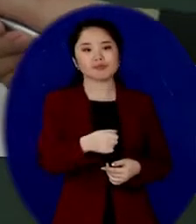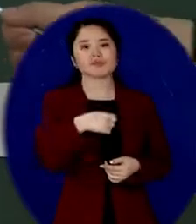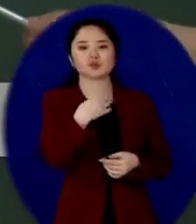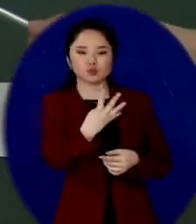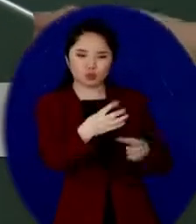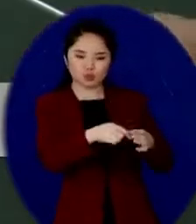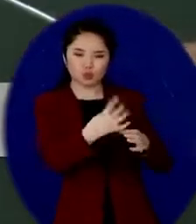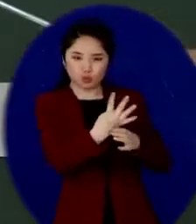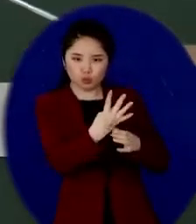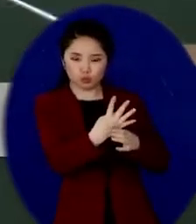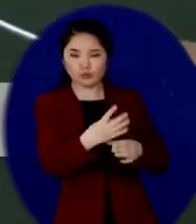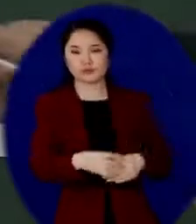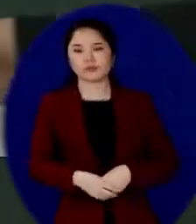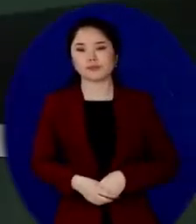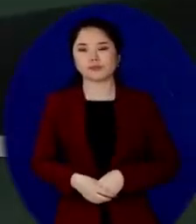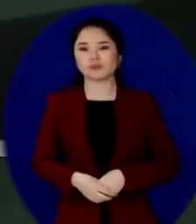3, 4.